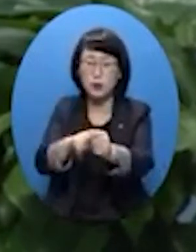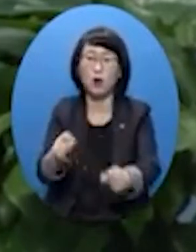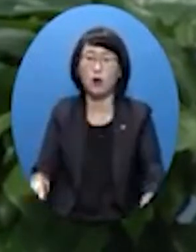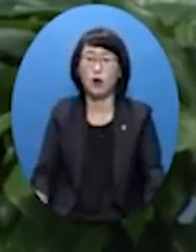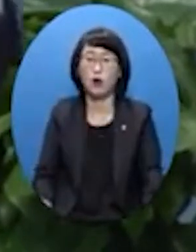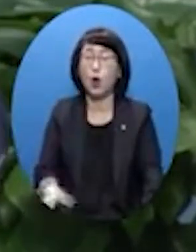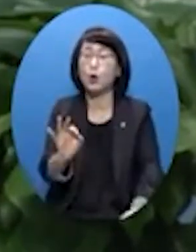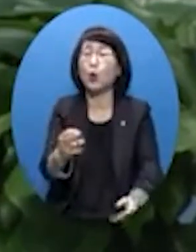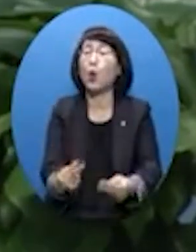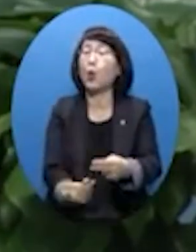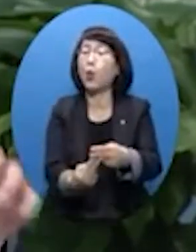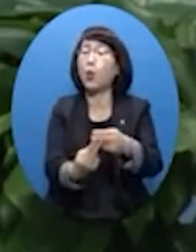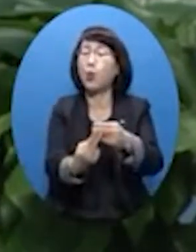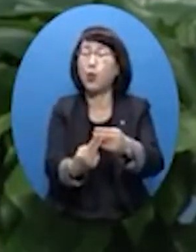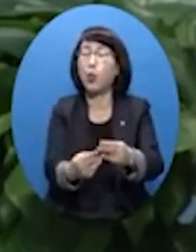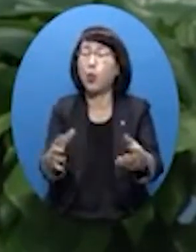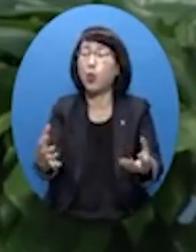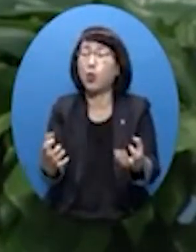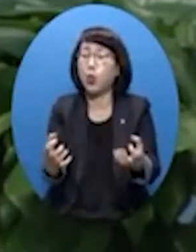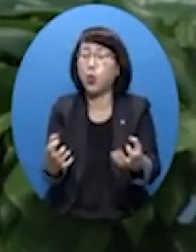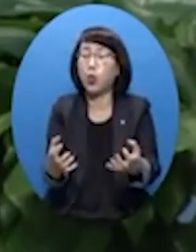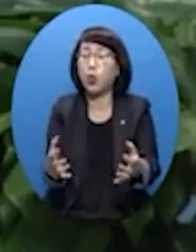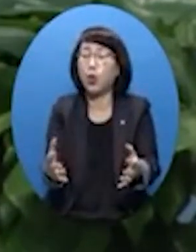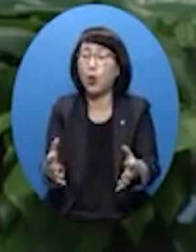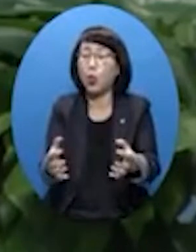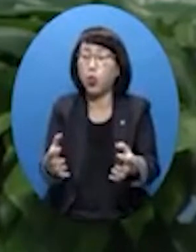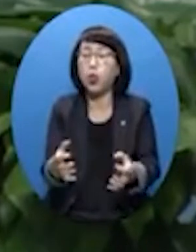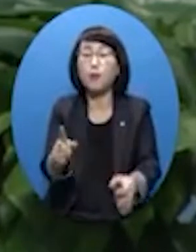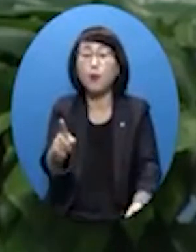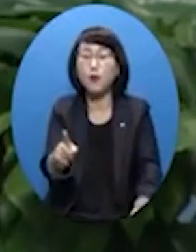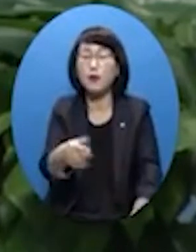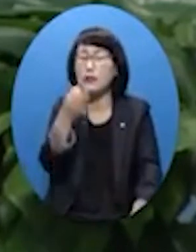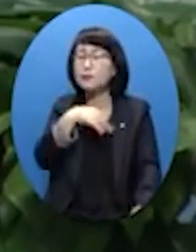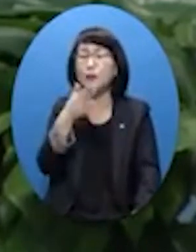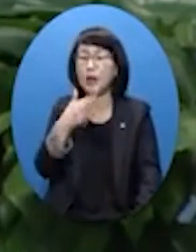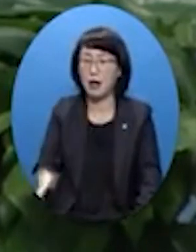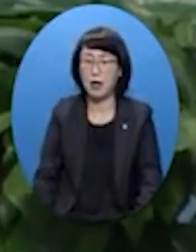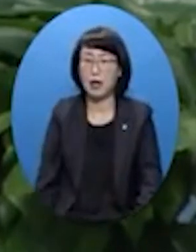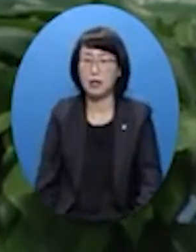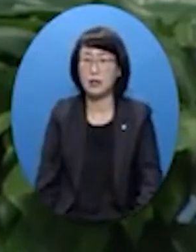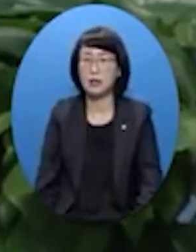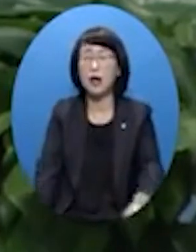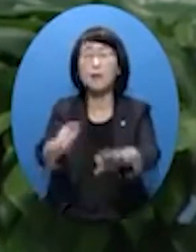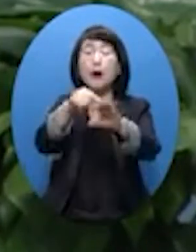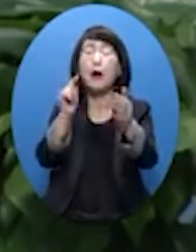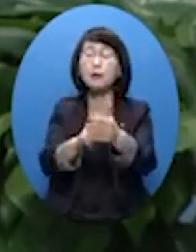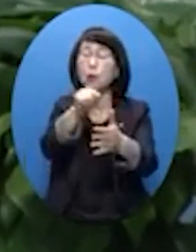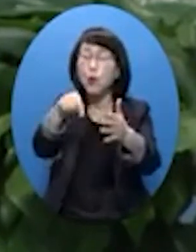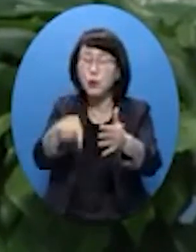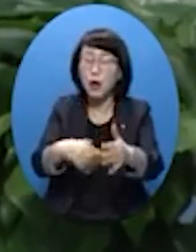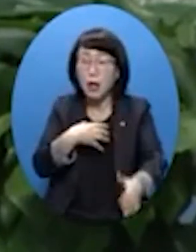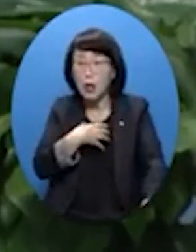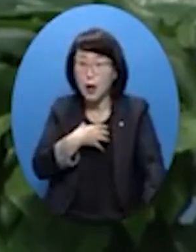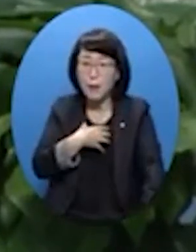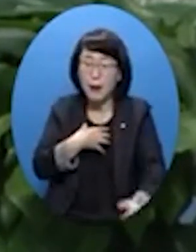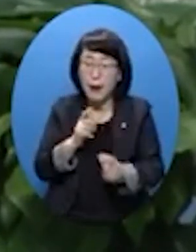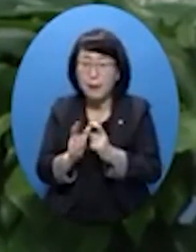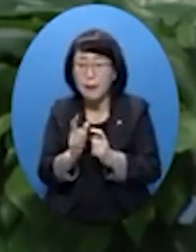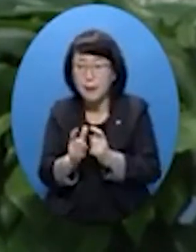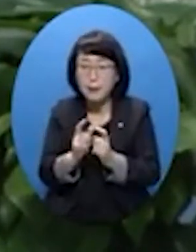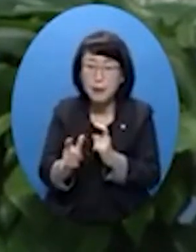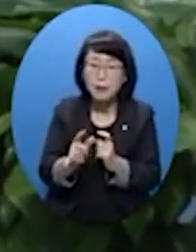안습 못살아 오븐 아무런 의미가 없습니다 오히려 그 때문에 마음에 근심과 염려 만들어